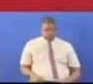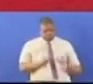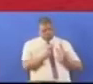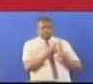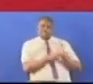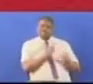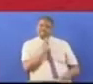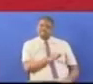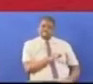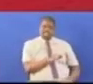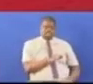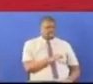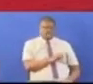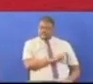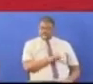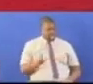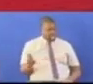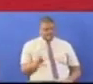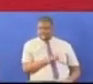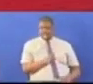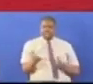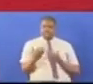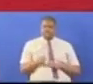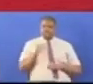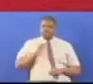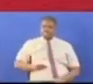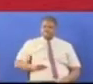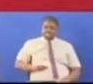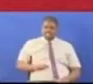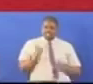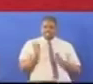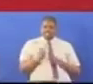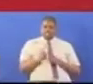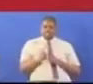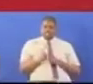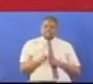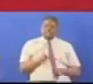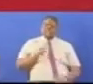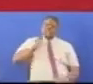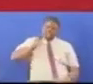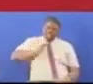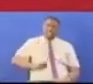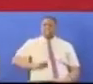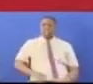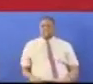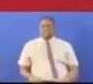yake hayakuwa yanahitaji kuridhia kwa maana ya neno la ratification,